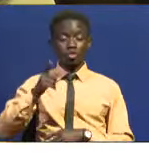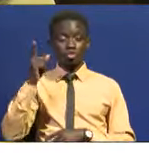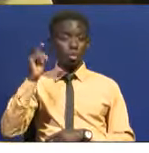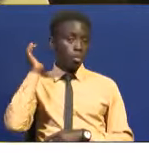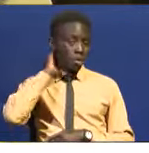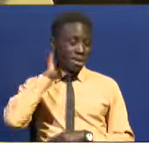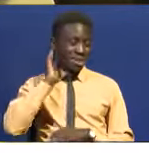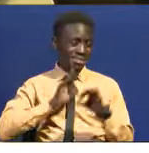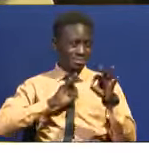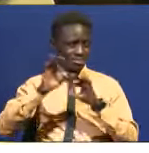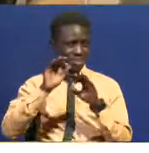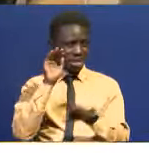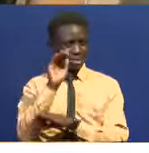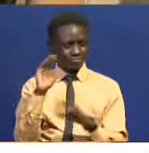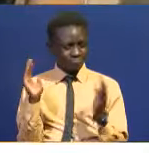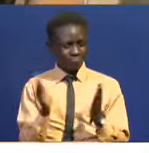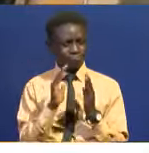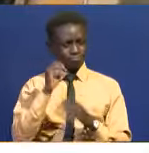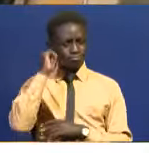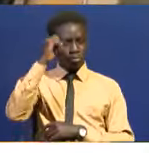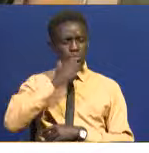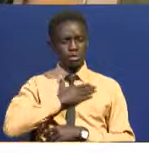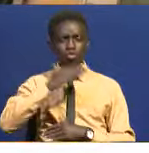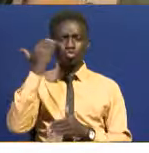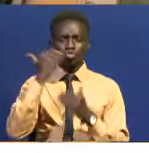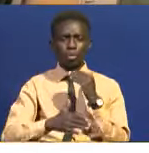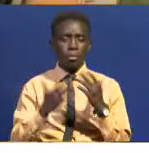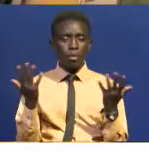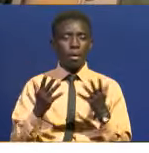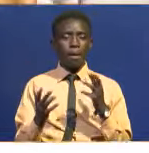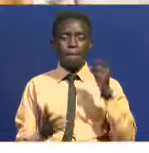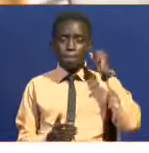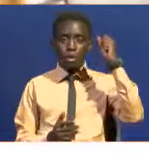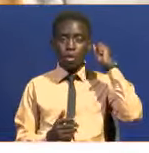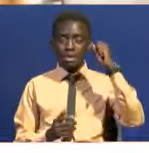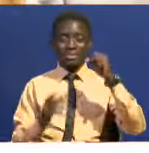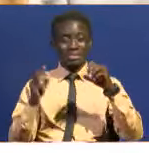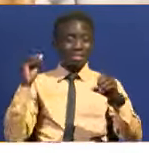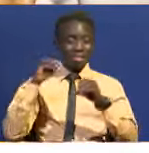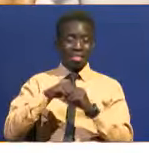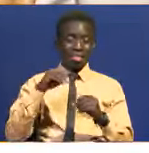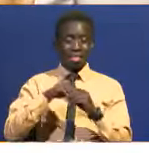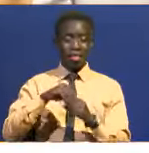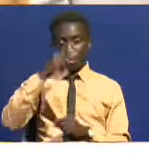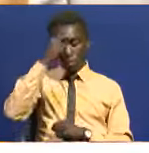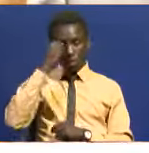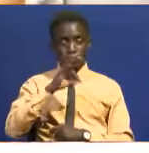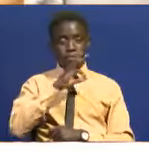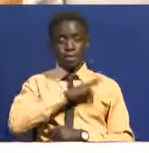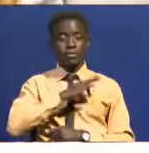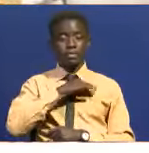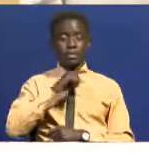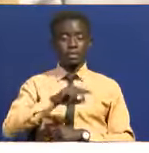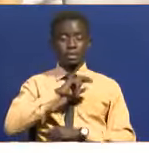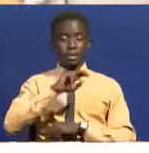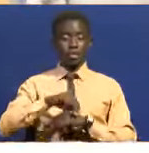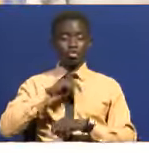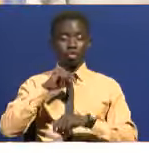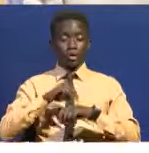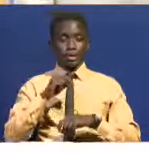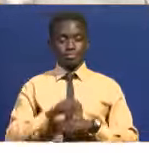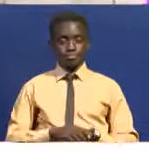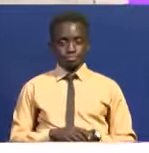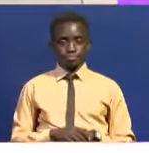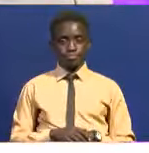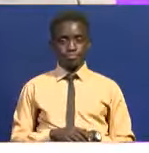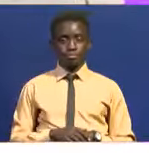wa kisiasa kuweka kando tofauti zao za kisiasa kwa manufaa ya taifa hili. Sababu kukiwa na amani, kwa kila jambo kitaweza kuendelea.